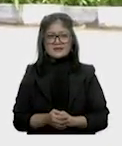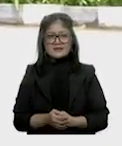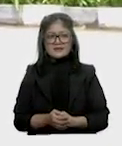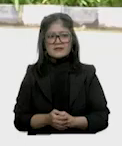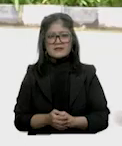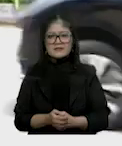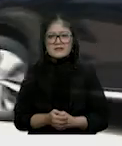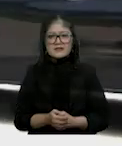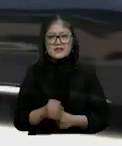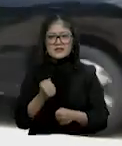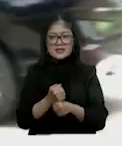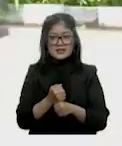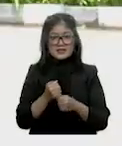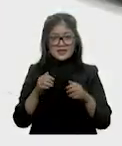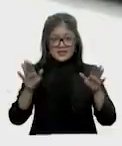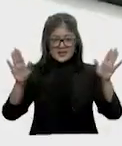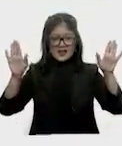Gerindra.